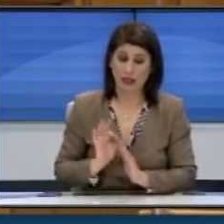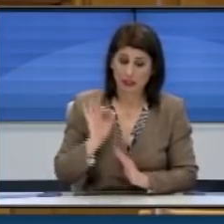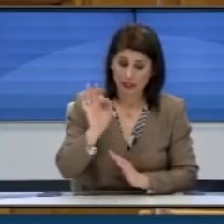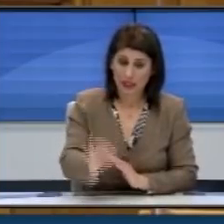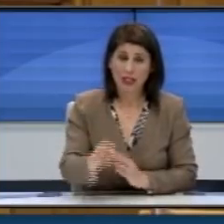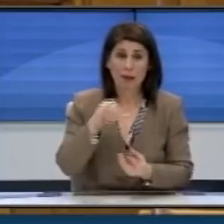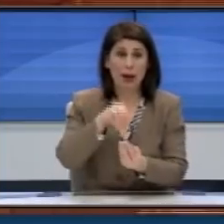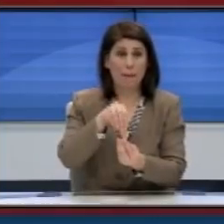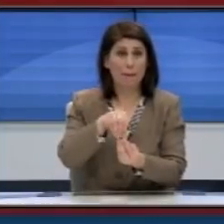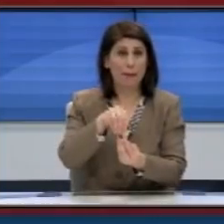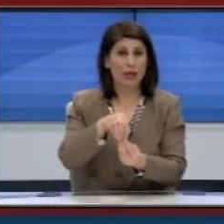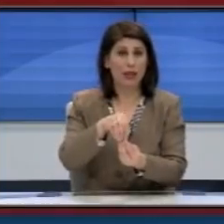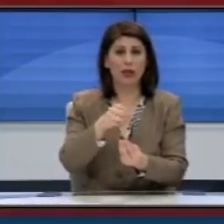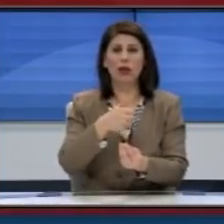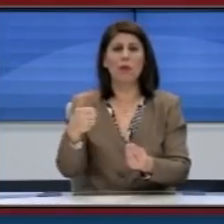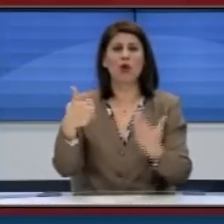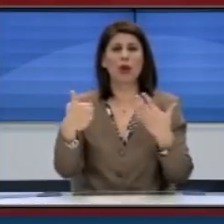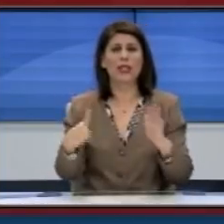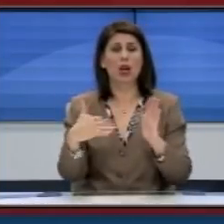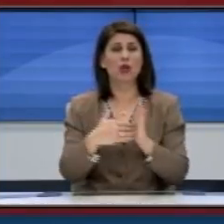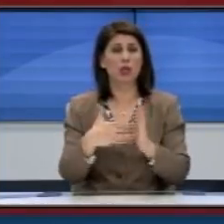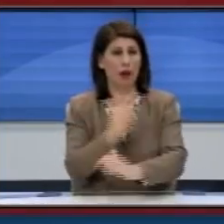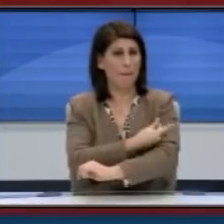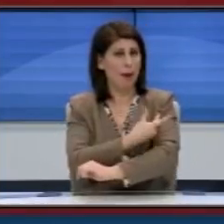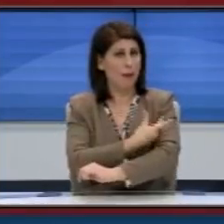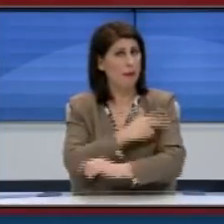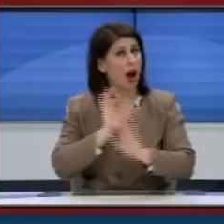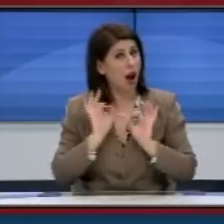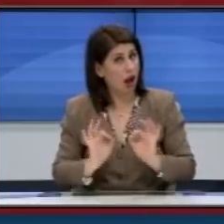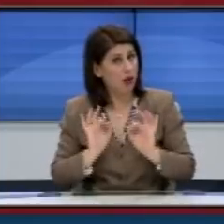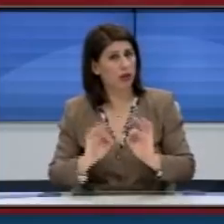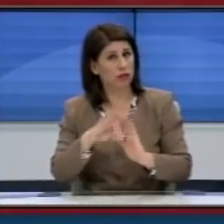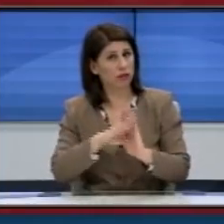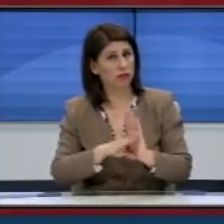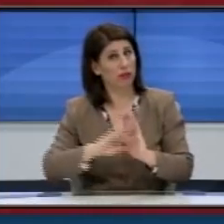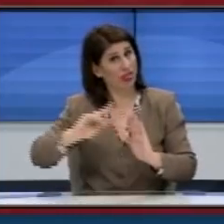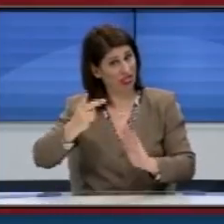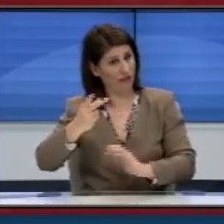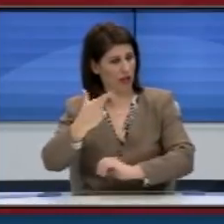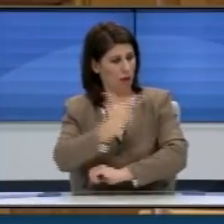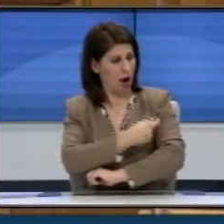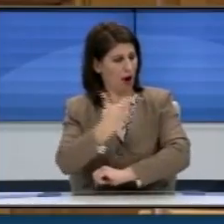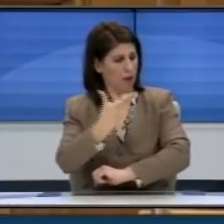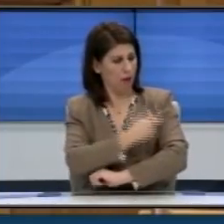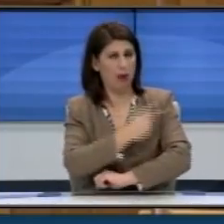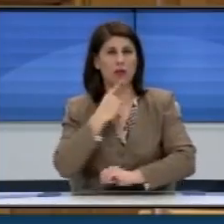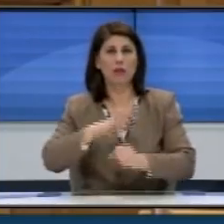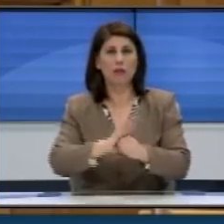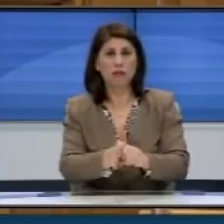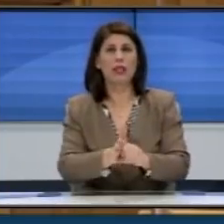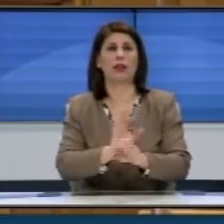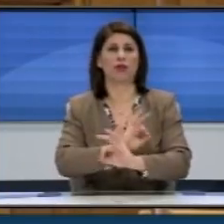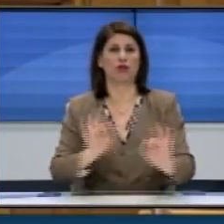Φτάσαμε στον Απρίλιο και μόλις 600.000 έχουν εμβολιαστεί κανονικά, δηλαδή και με τη δεύτερη δόση, ώστε να είναι